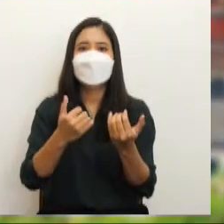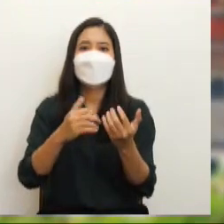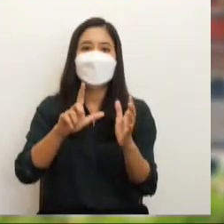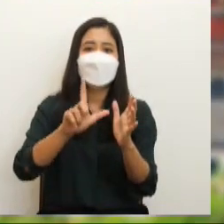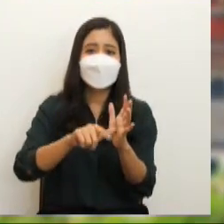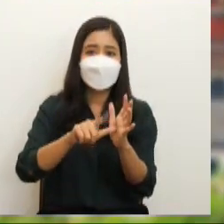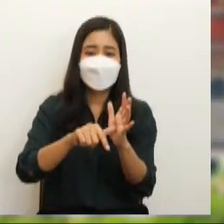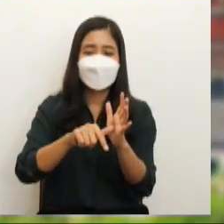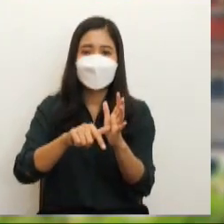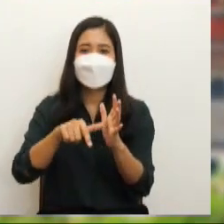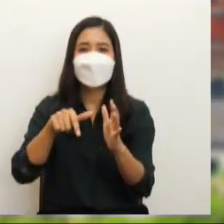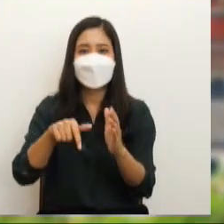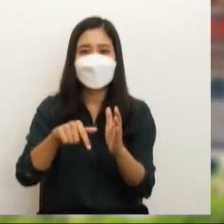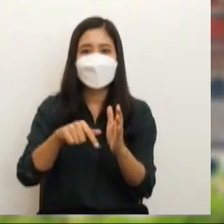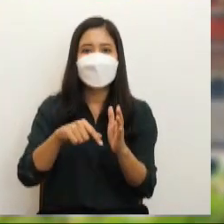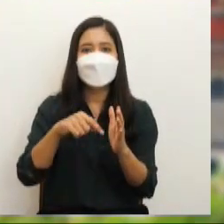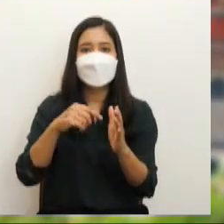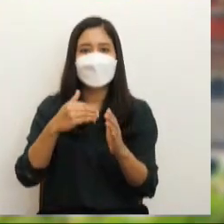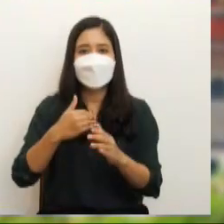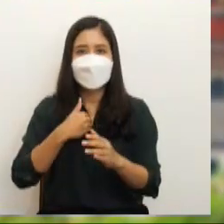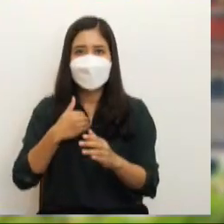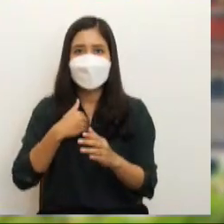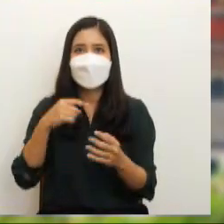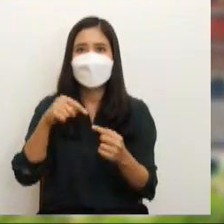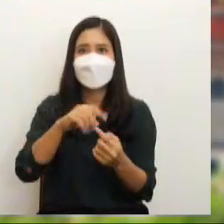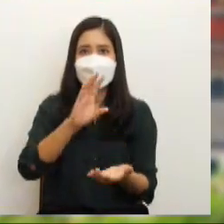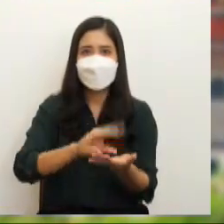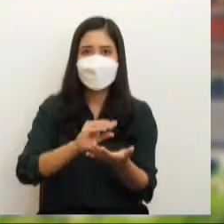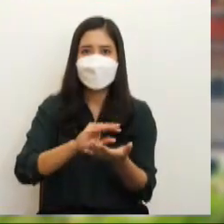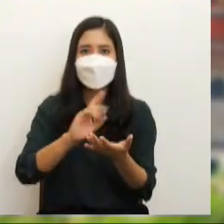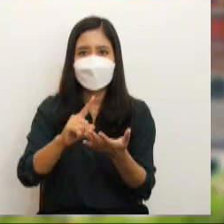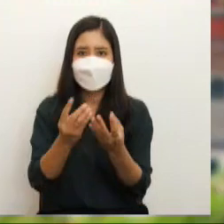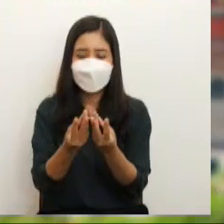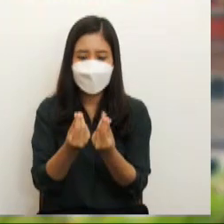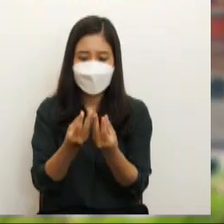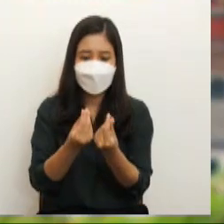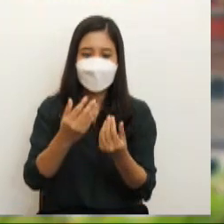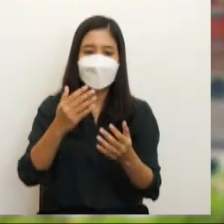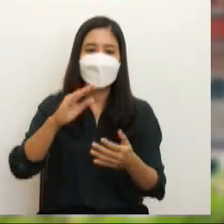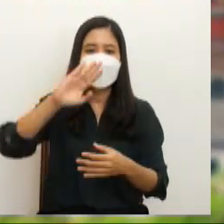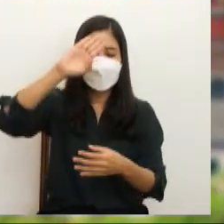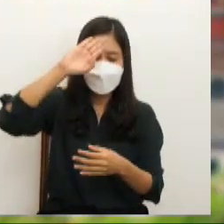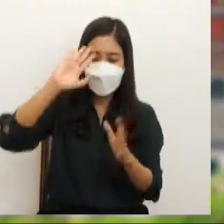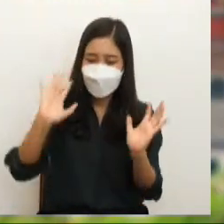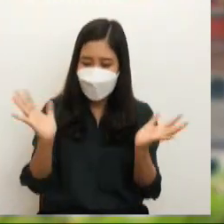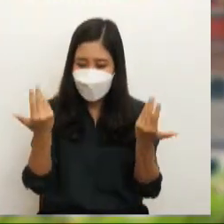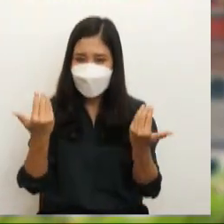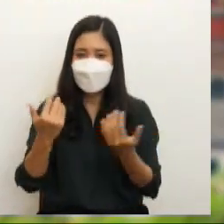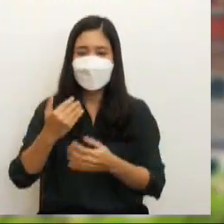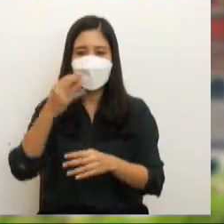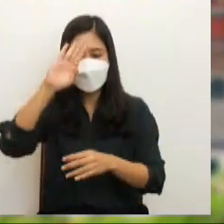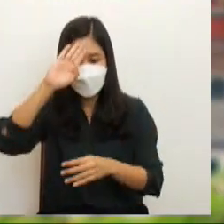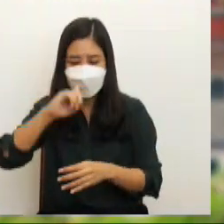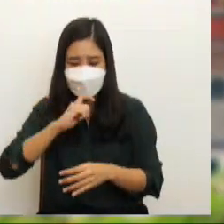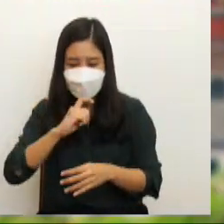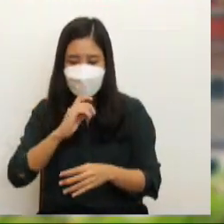การกศน.ซึ่งรวมข้อมูลเข้ามามีข้อมูลอะไรบ้างครับข้อมูลผู้ป่วยผู้หายป่วยนะครับผู้ได้รับวัคซีนในรายจังหวัดต่างๆนะ